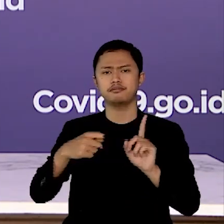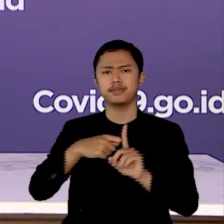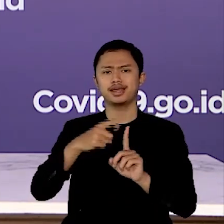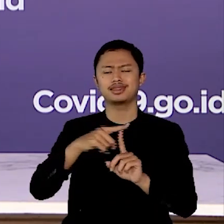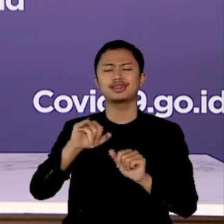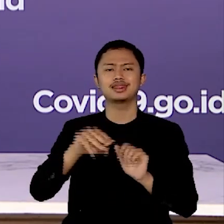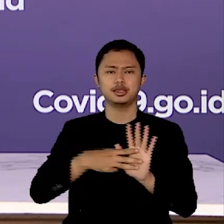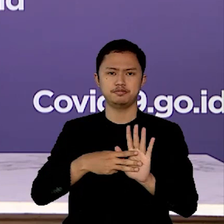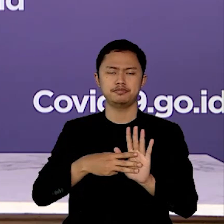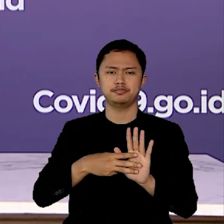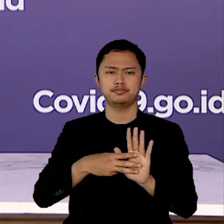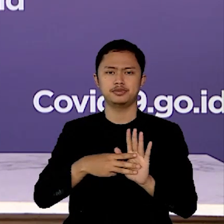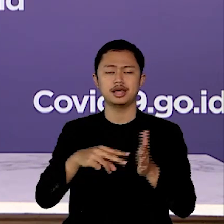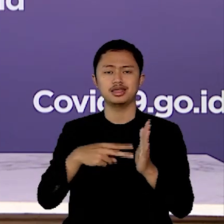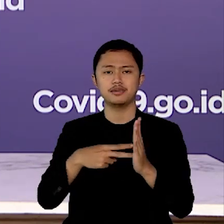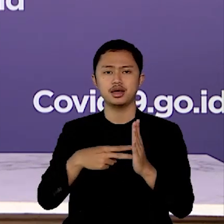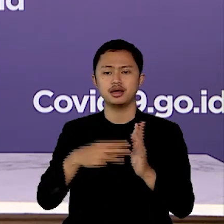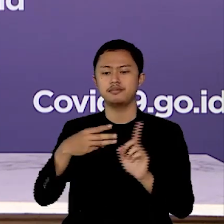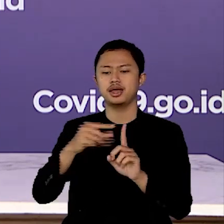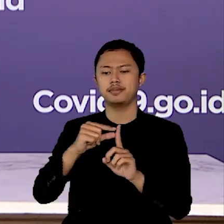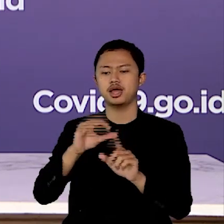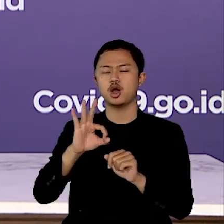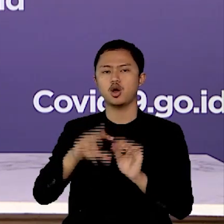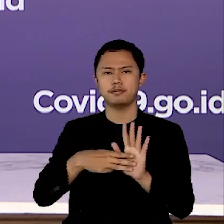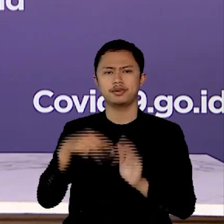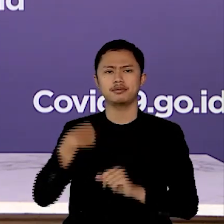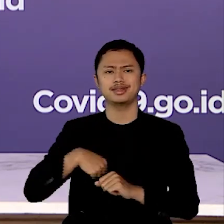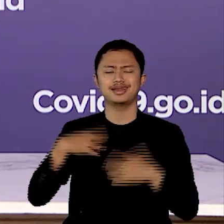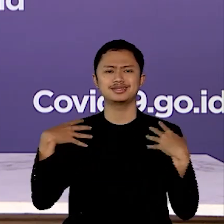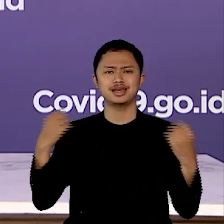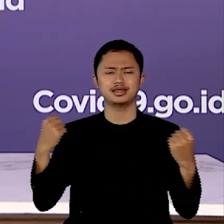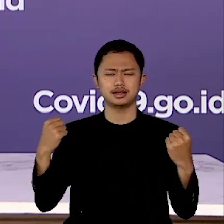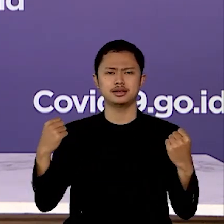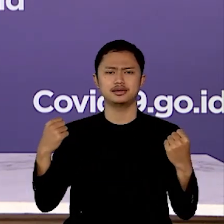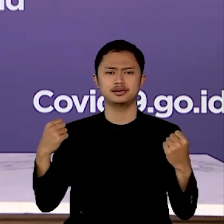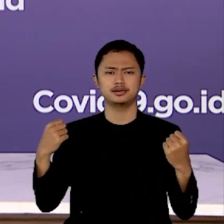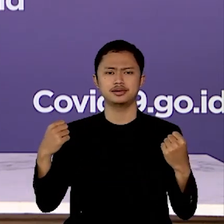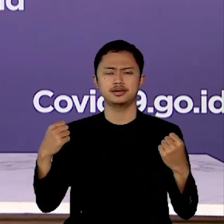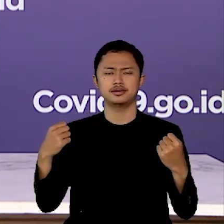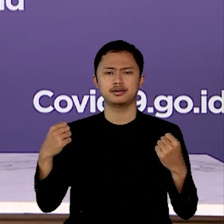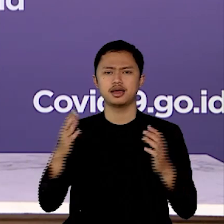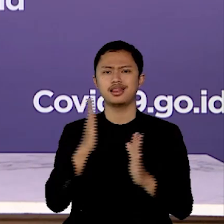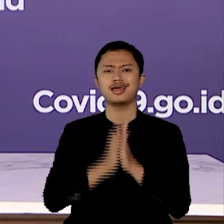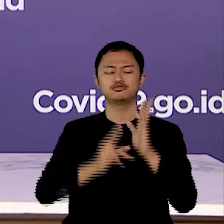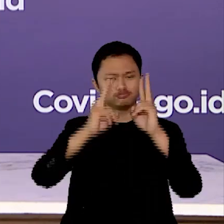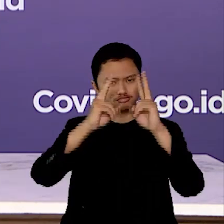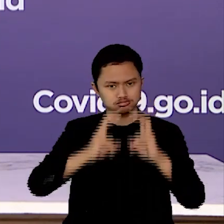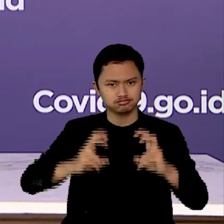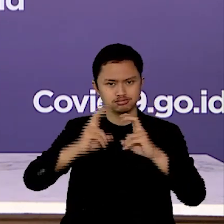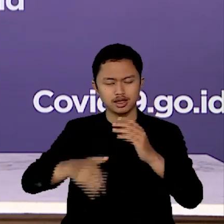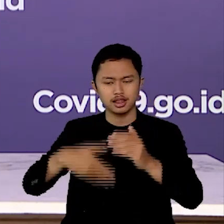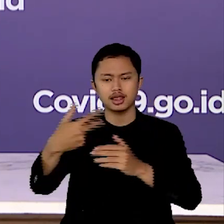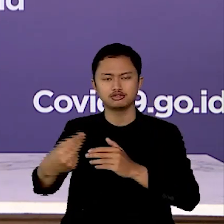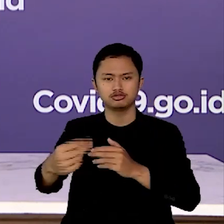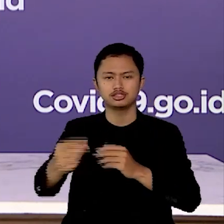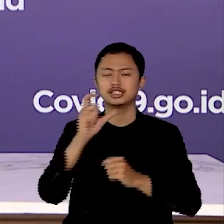copy 19 maka badan penelitian dan pengembangan kesehatan Kementerian Kesehatan RI akan segera melakukan studi lanjutan